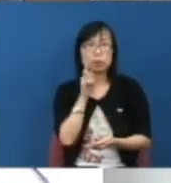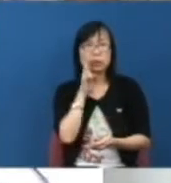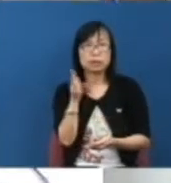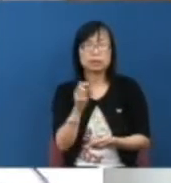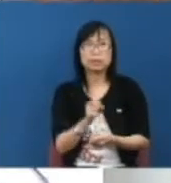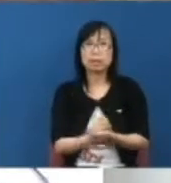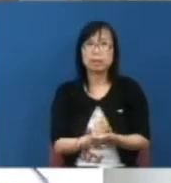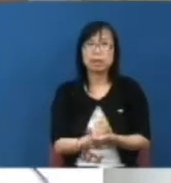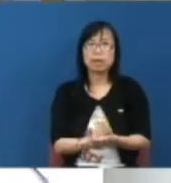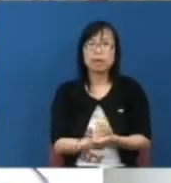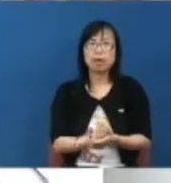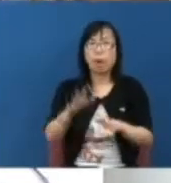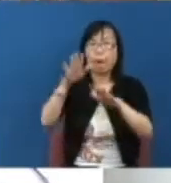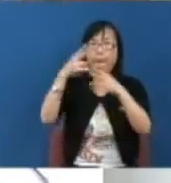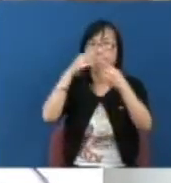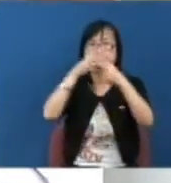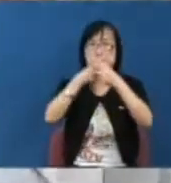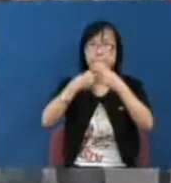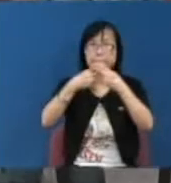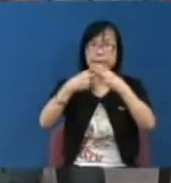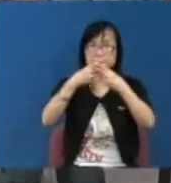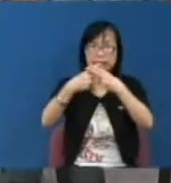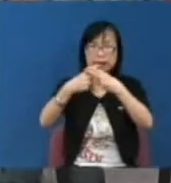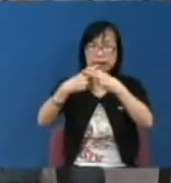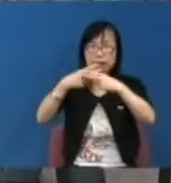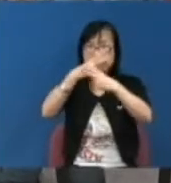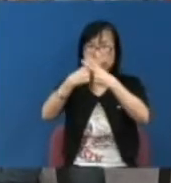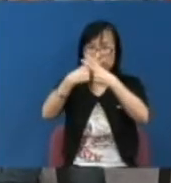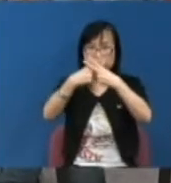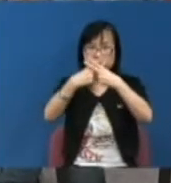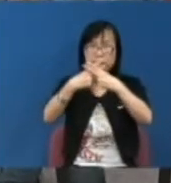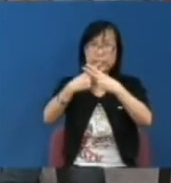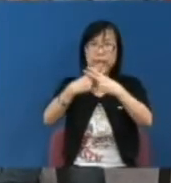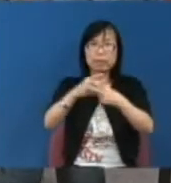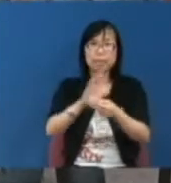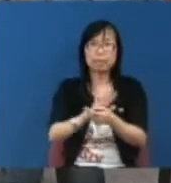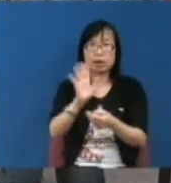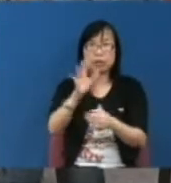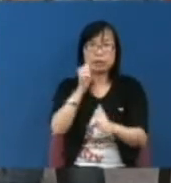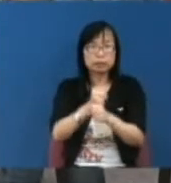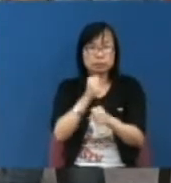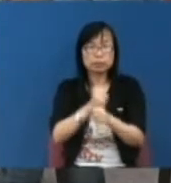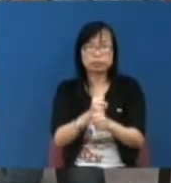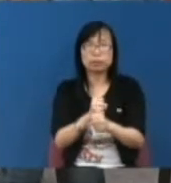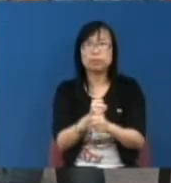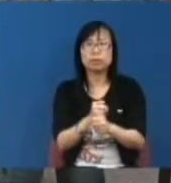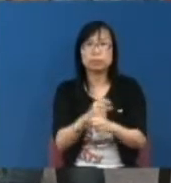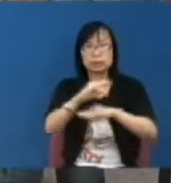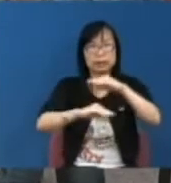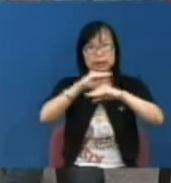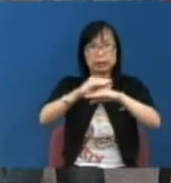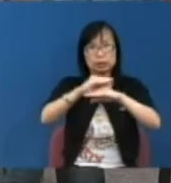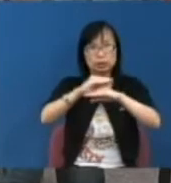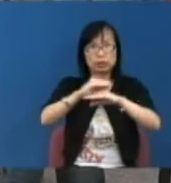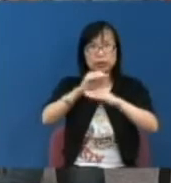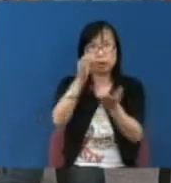全非密封嘅，即係一定係非密封嘅咧，咁你變咗亦都唔係做到一啲即係建築嘅空